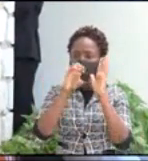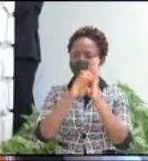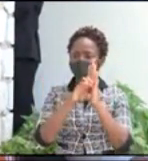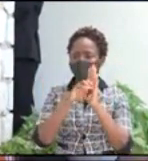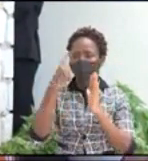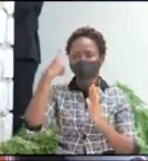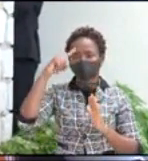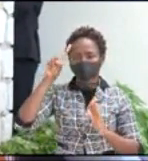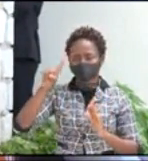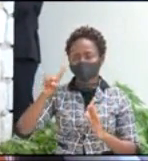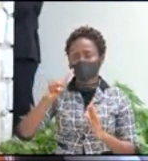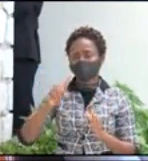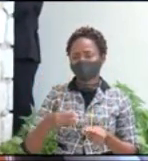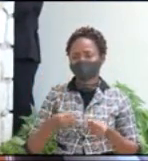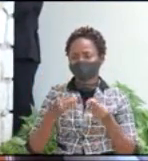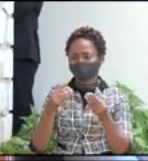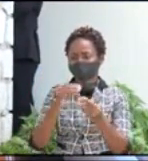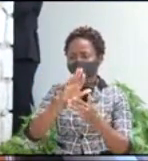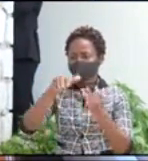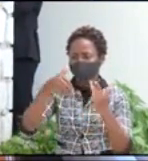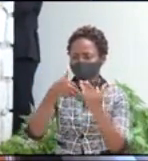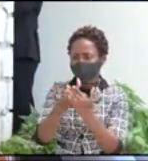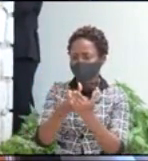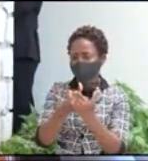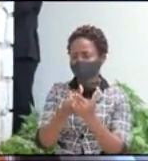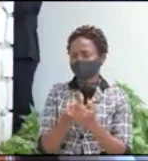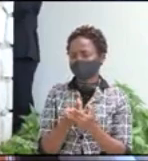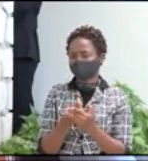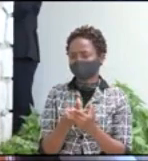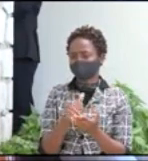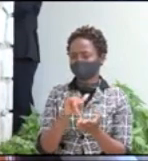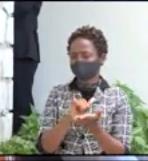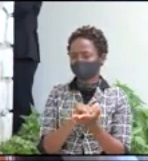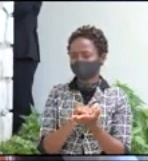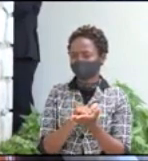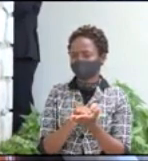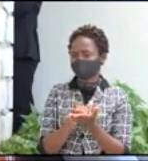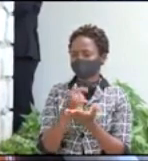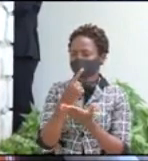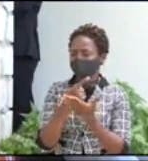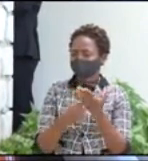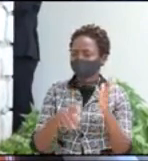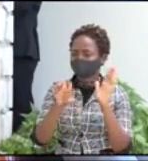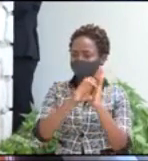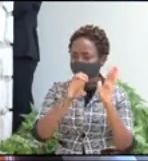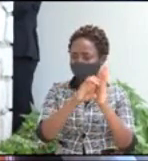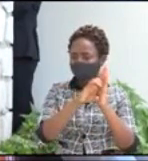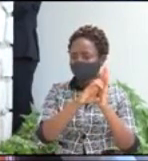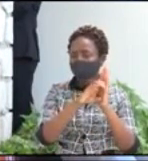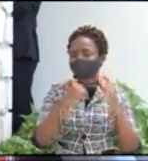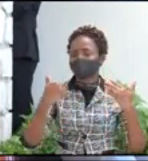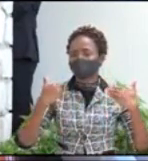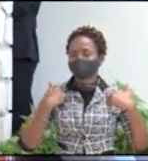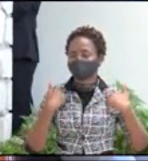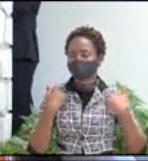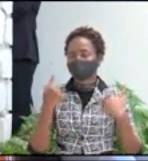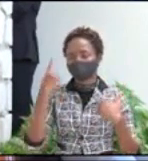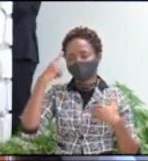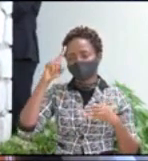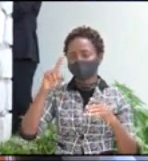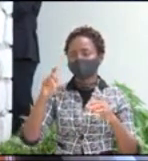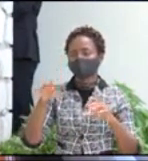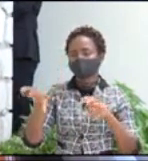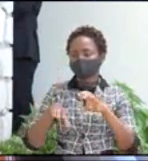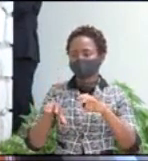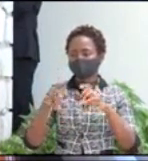pour mettre tout ça que l'État a gagné comme capacité pour une élection organisant dans le pays